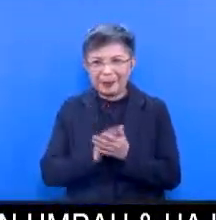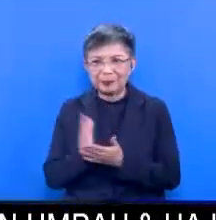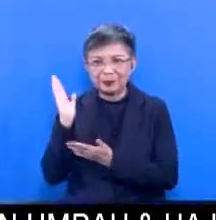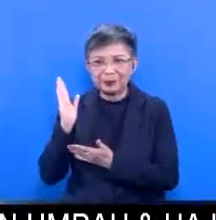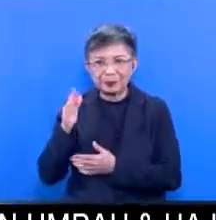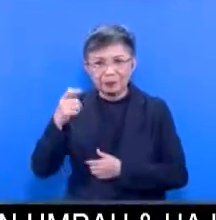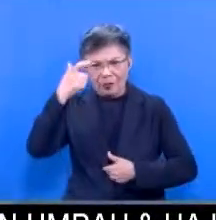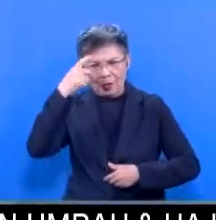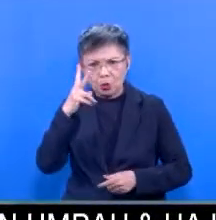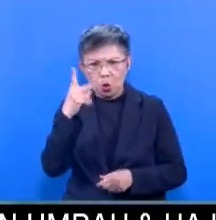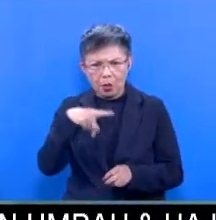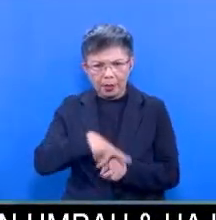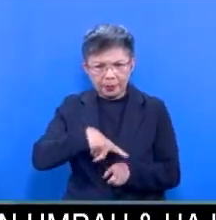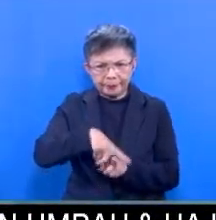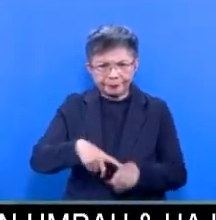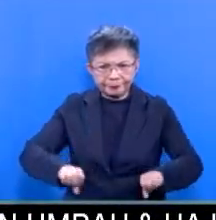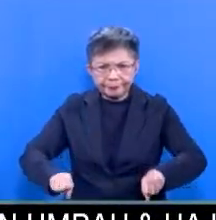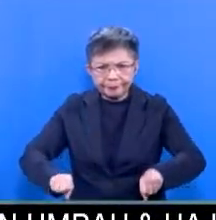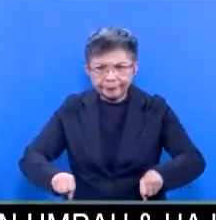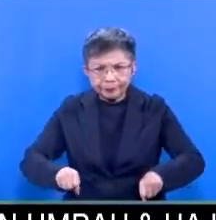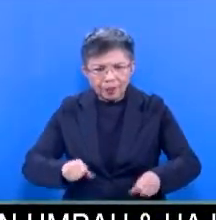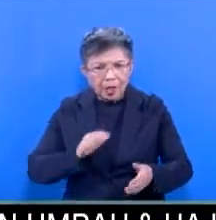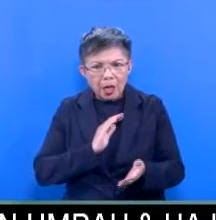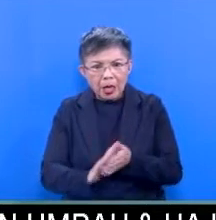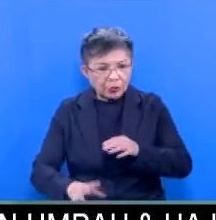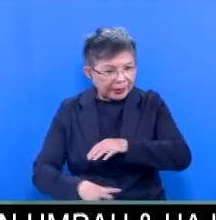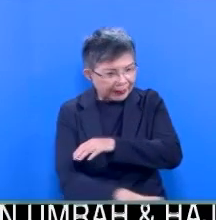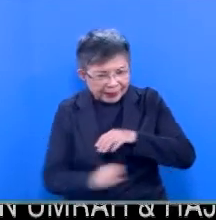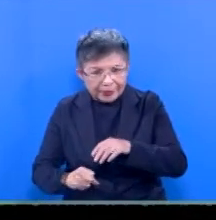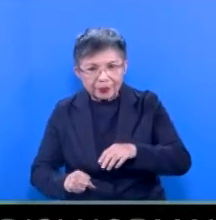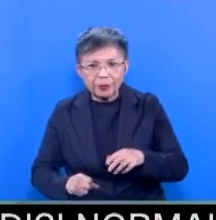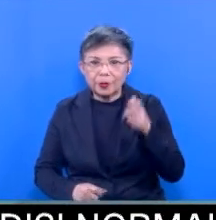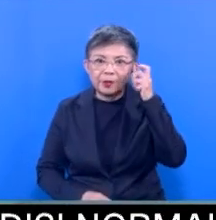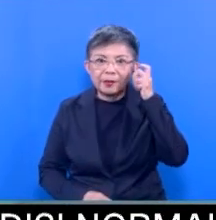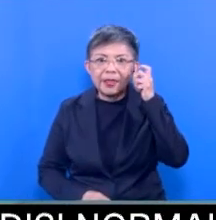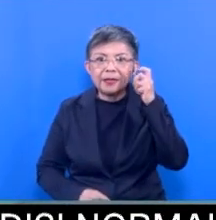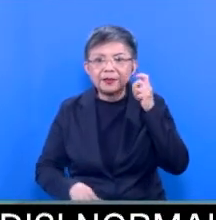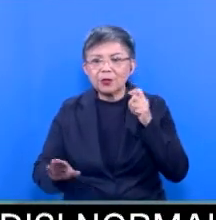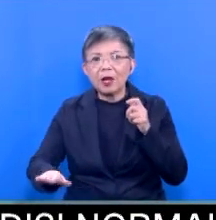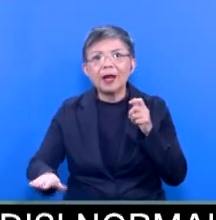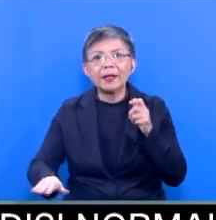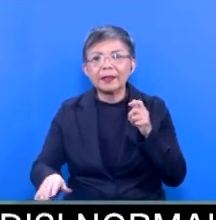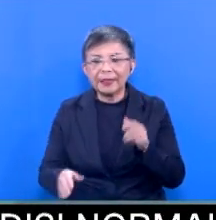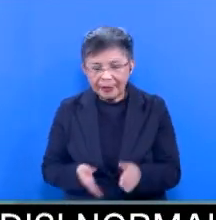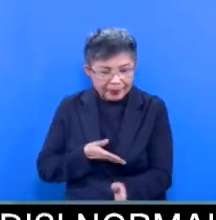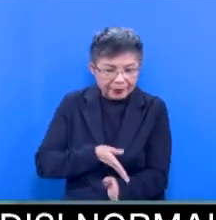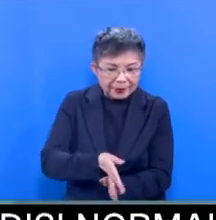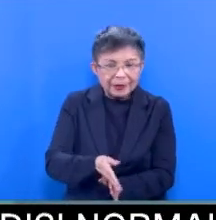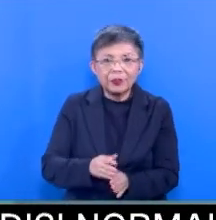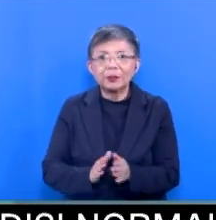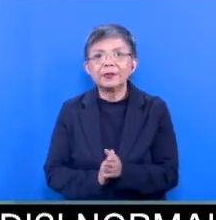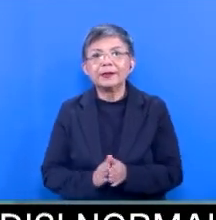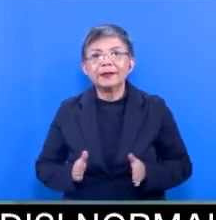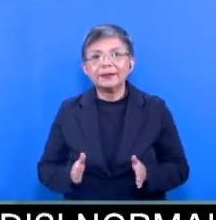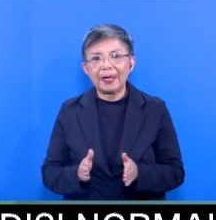Hai pelaku yang berjumlah dua orang mengendarai sepeda motor ini langsung menjambret telepon genggam dari genggaman seorang bocah yang berada di sebuah